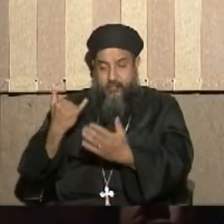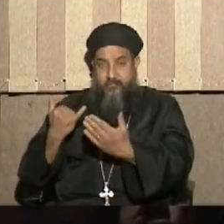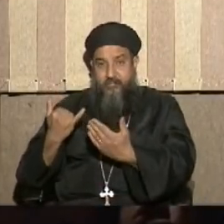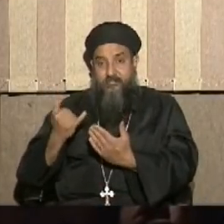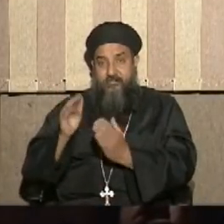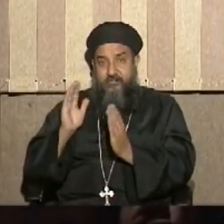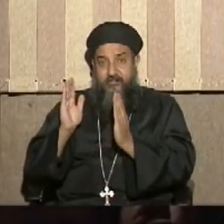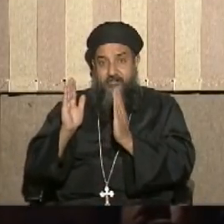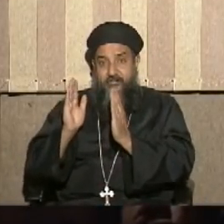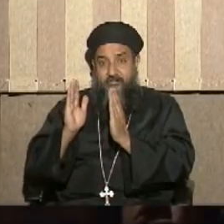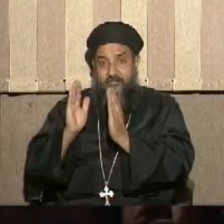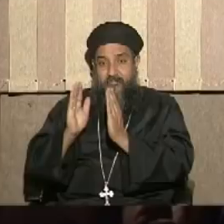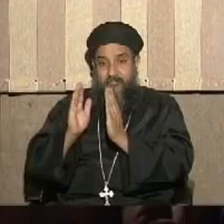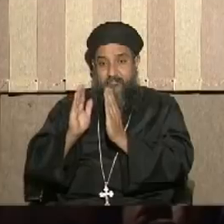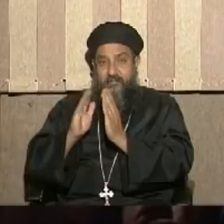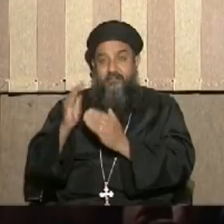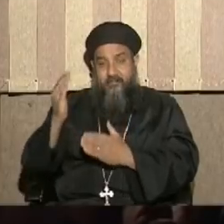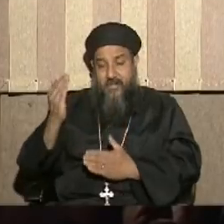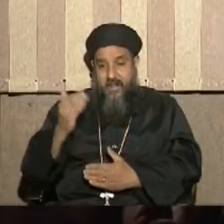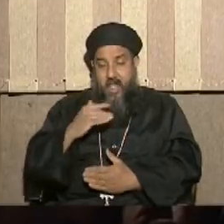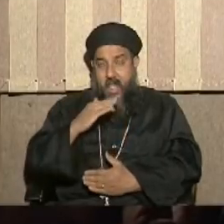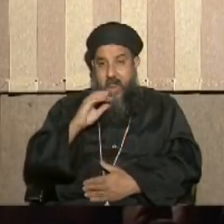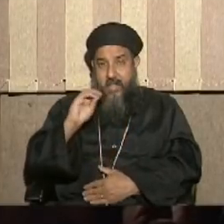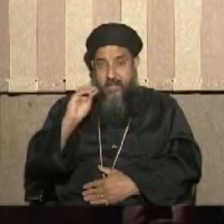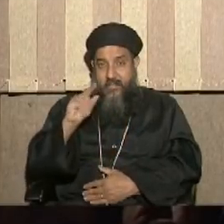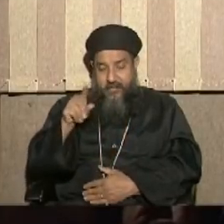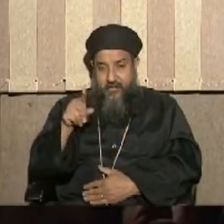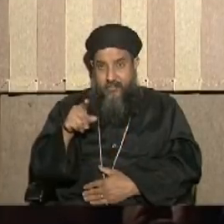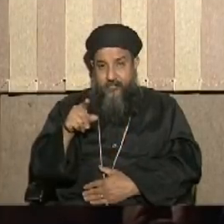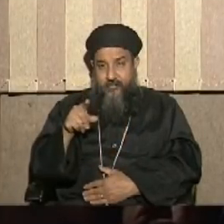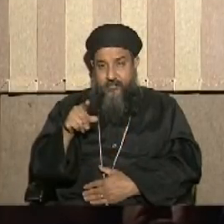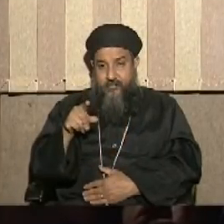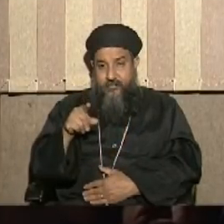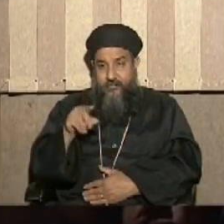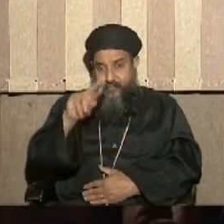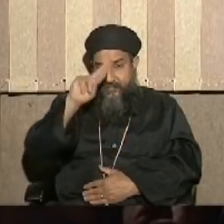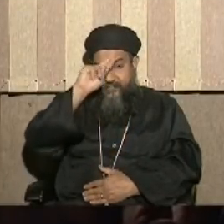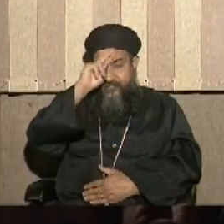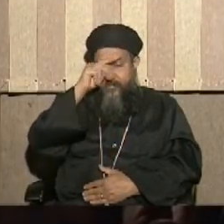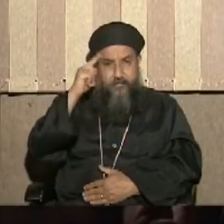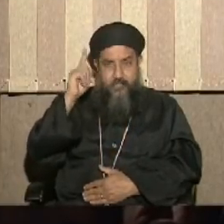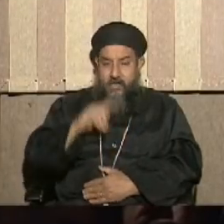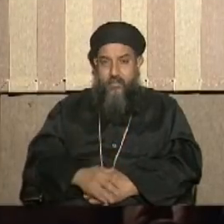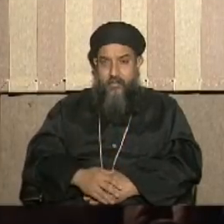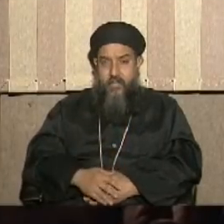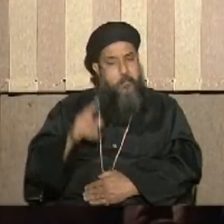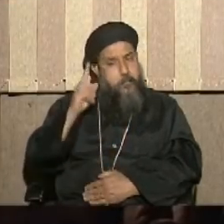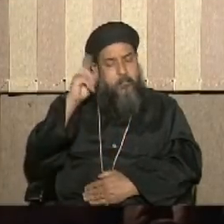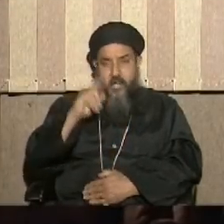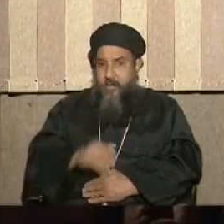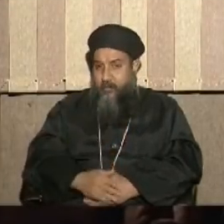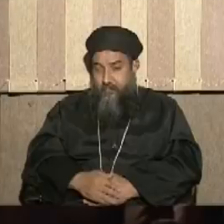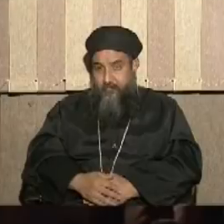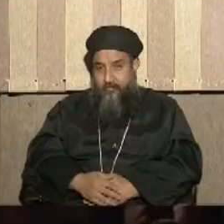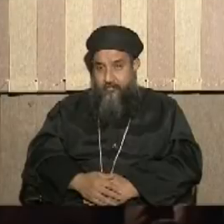فقرب مني وقال لي انت ما تعرفني قلت